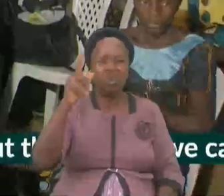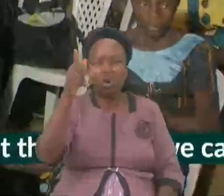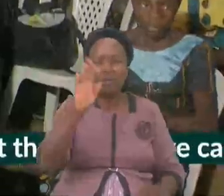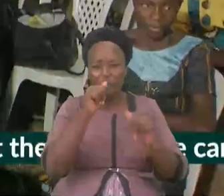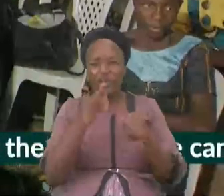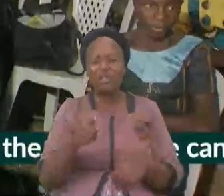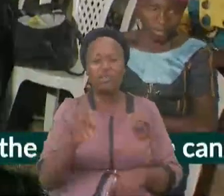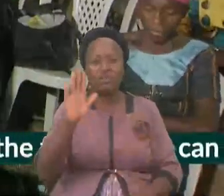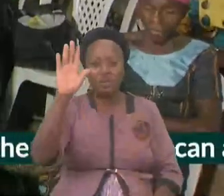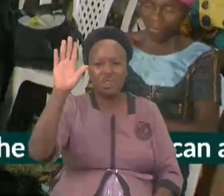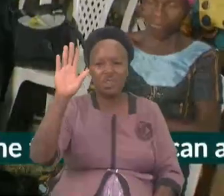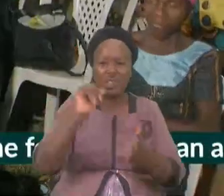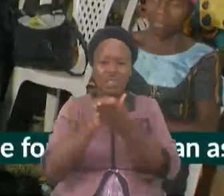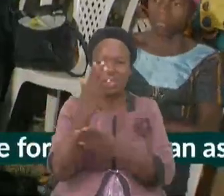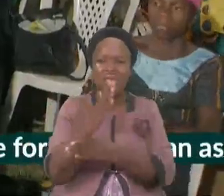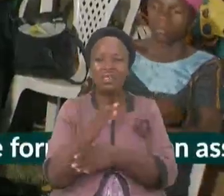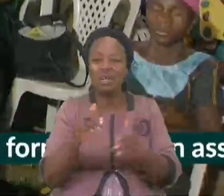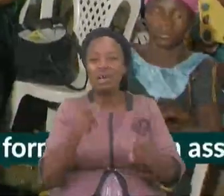N'importe où tu es, tu lèves ta main, très bien.